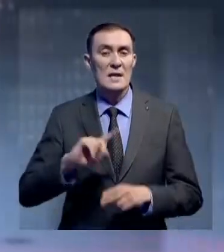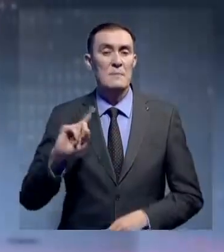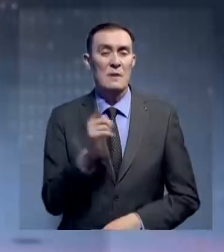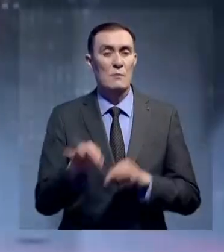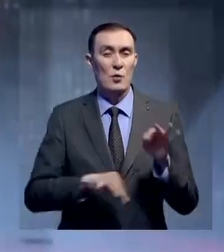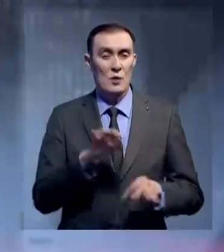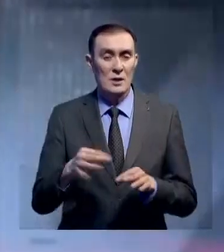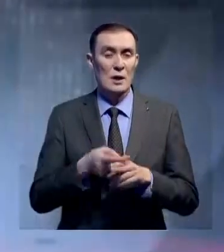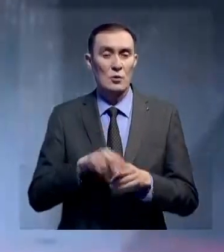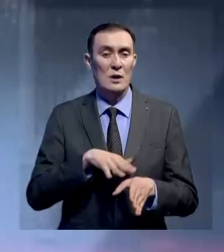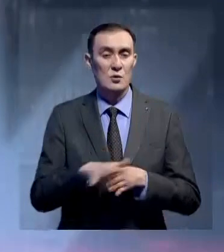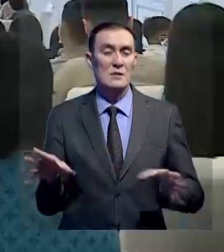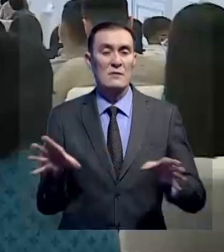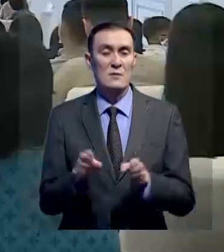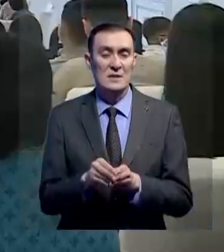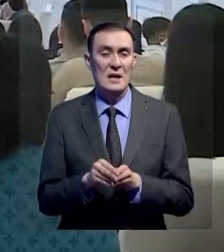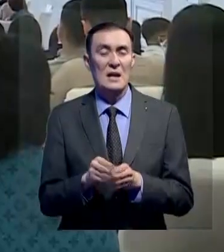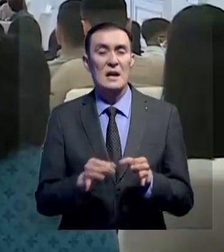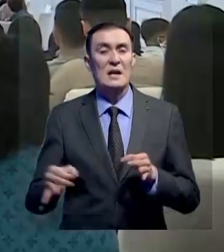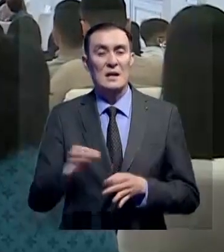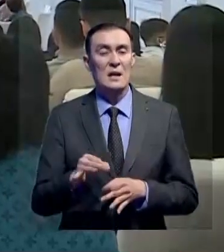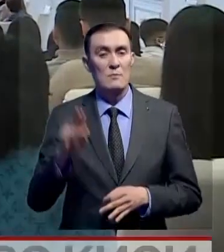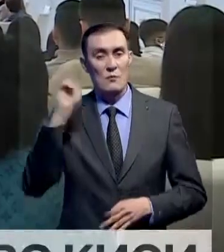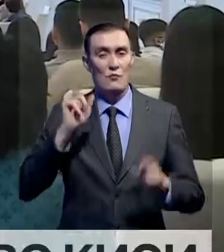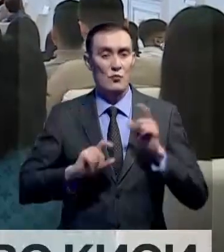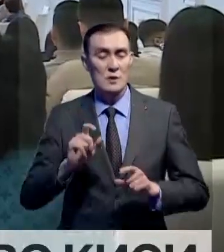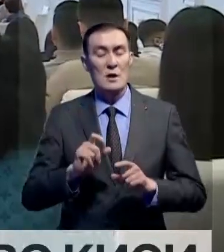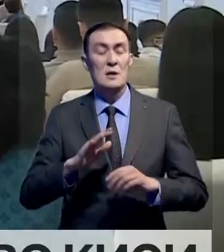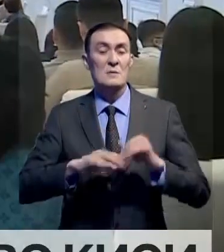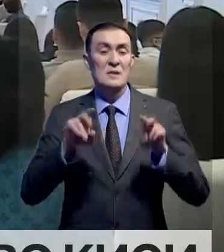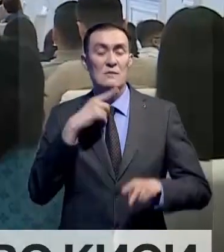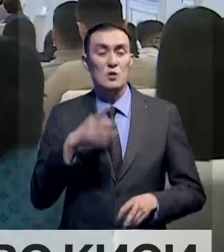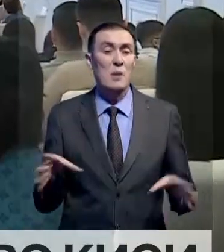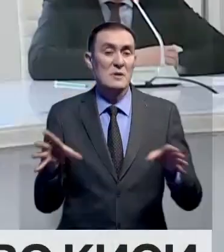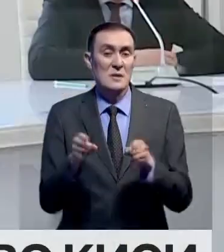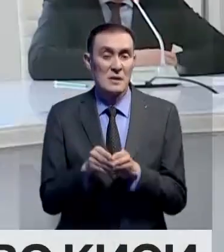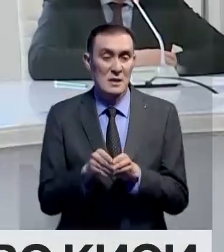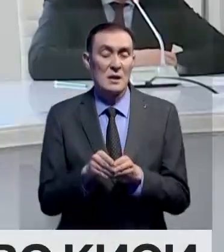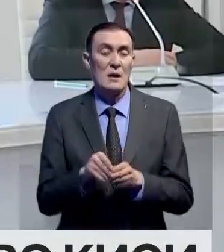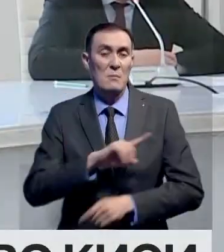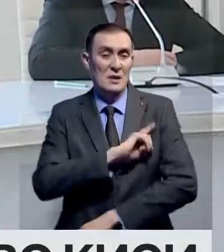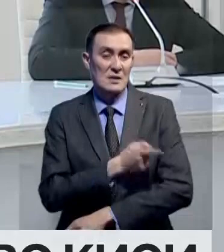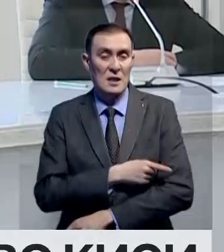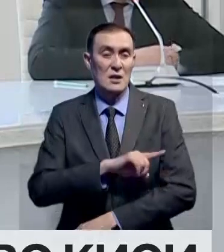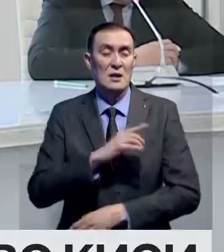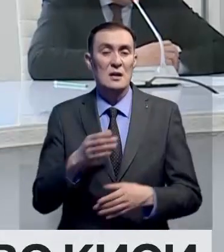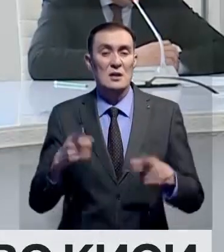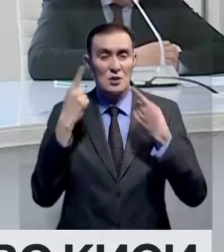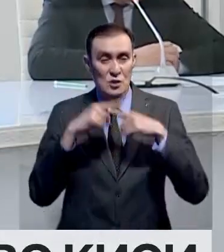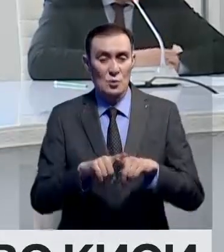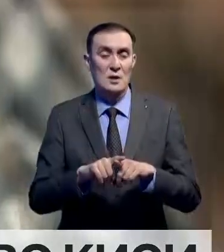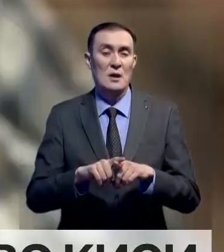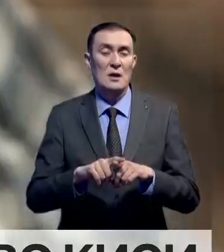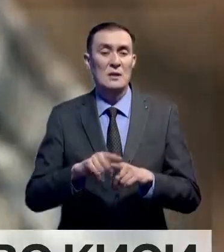проект КСИ, который реализуется совместно с региональным вузом. По словам специалистов, объединение кадрового потенциала, ресурсов